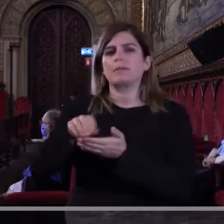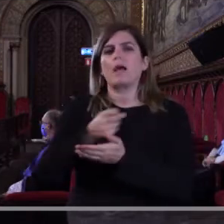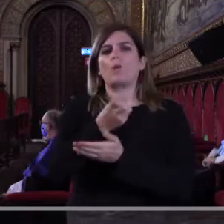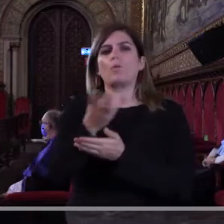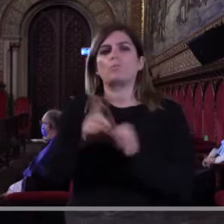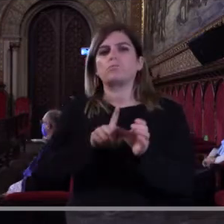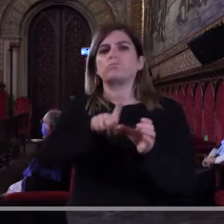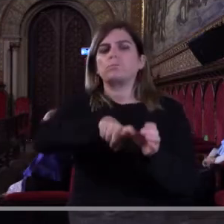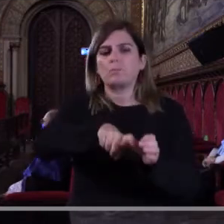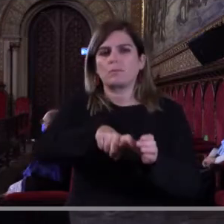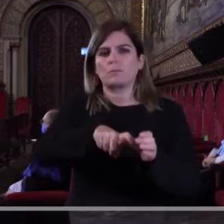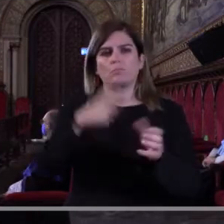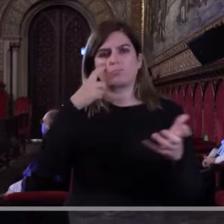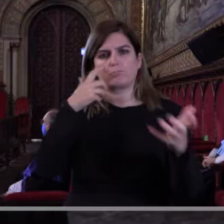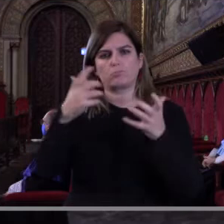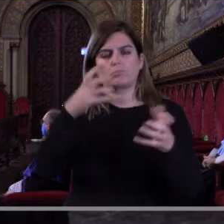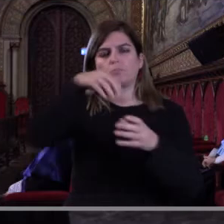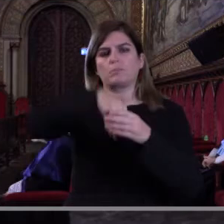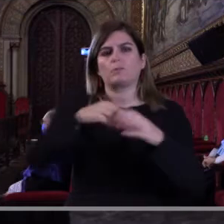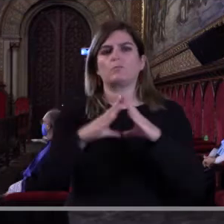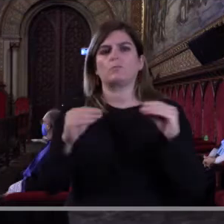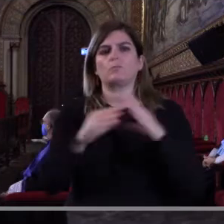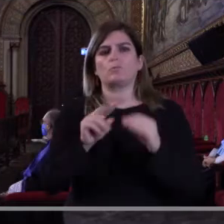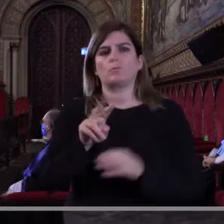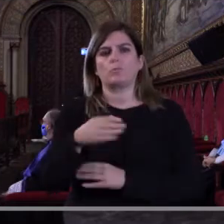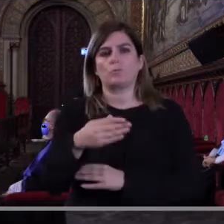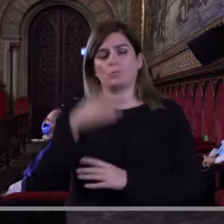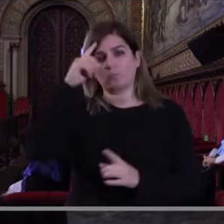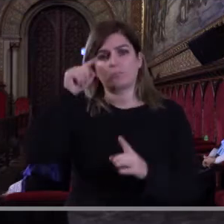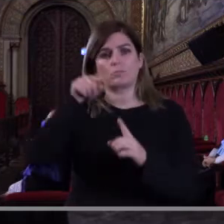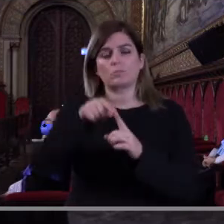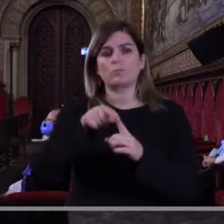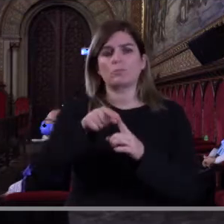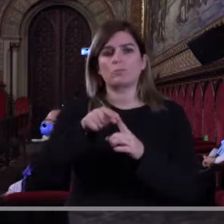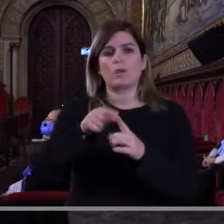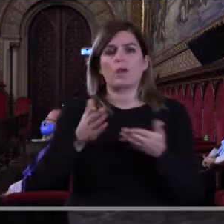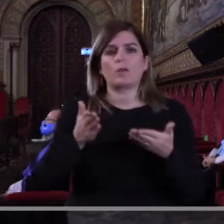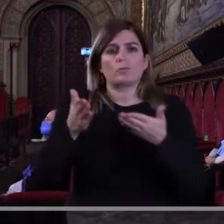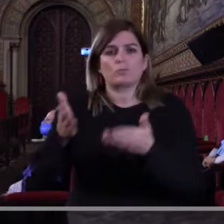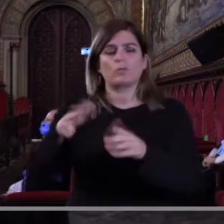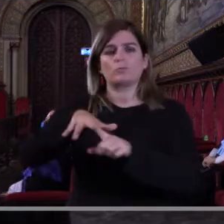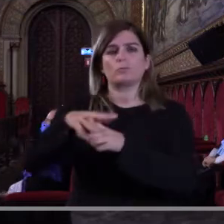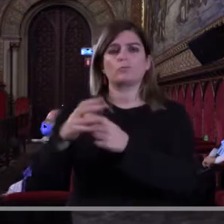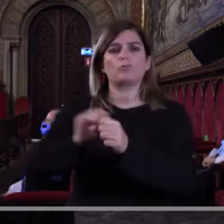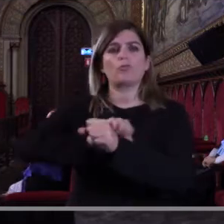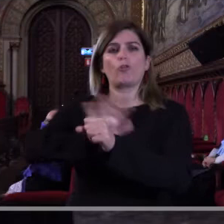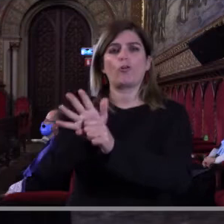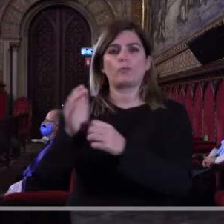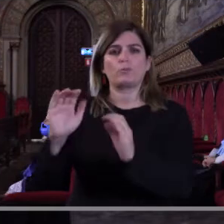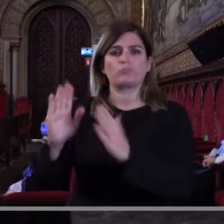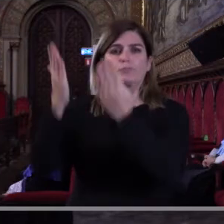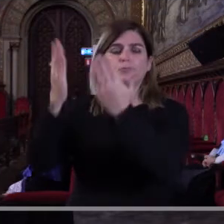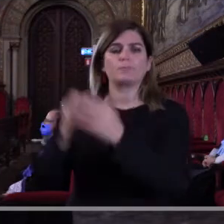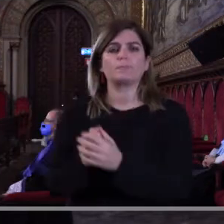contribucions més destacades de la nostra institució per pal·liar la situació provocada per la Covid. Una